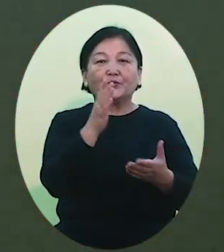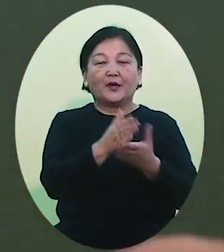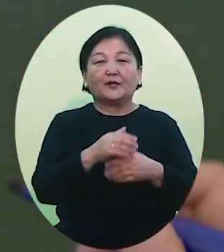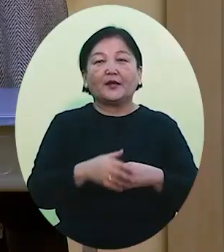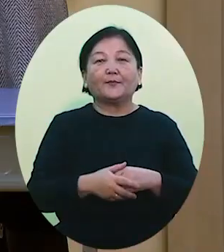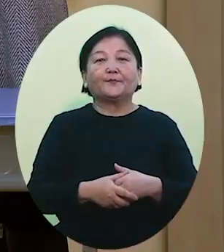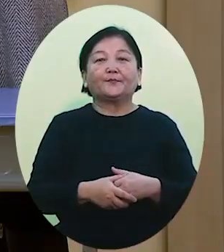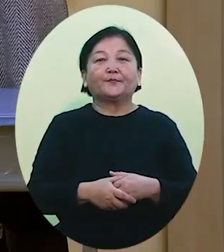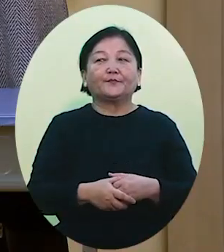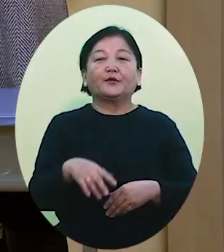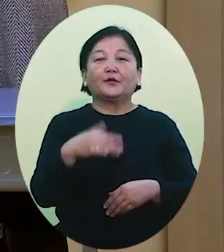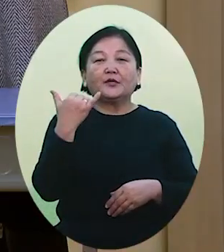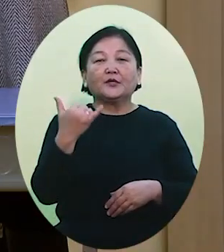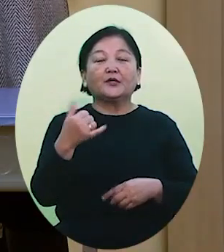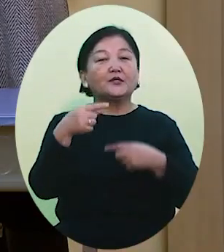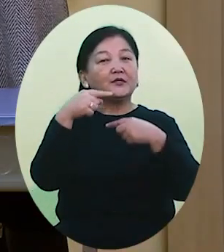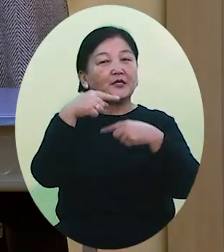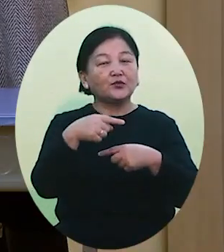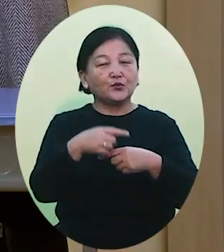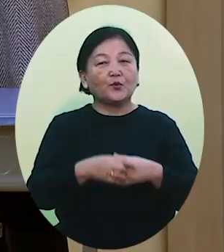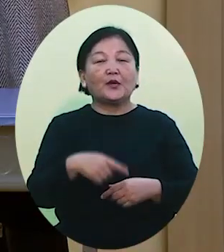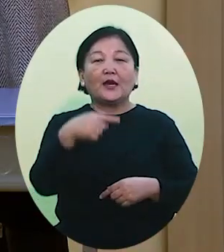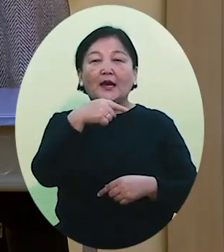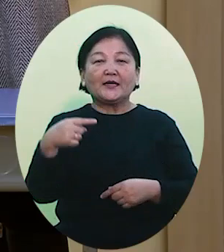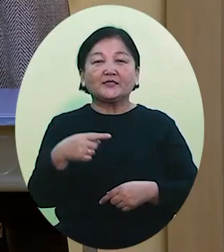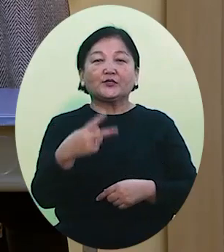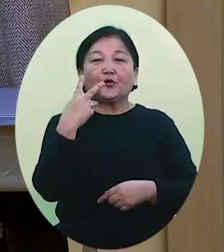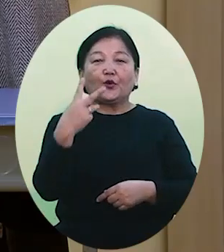За эргэг тэнцүү хасах 2